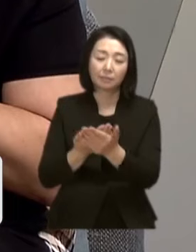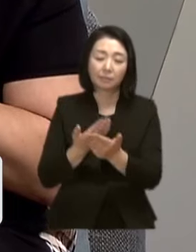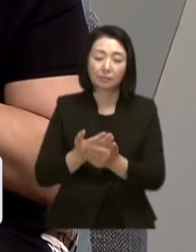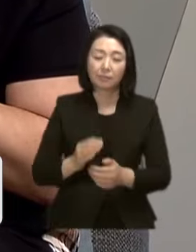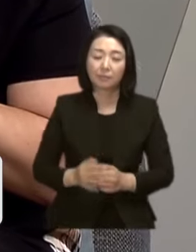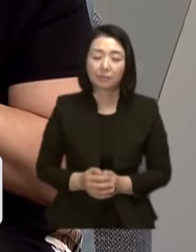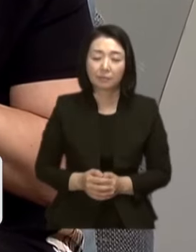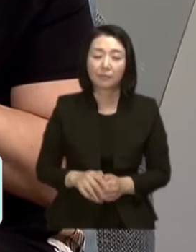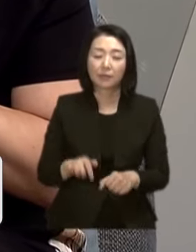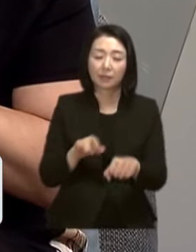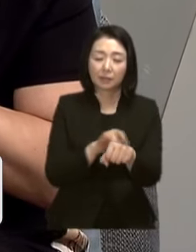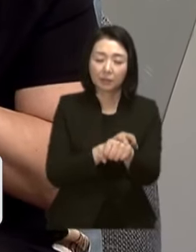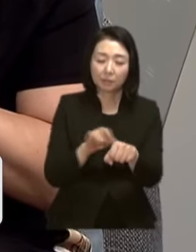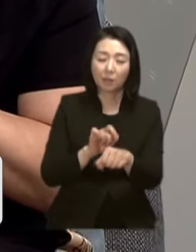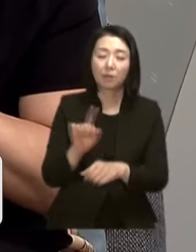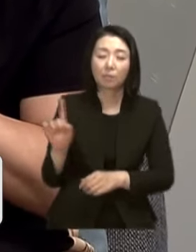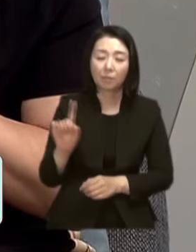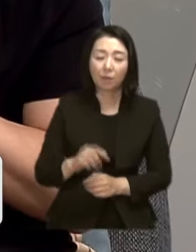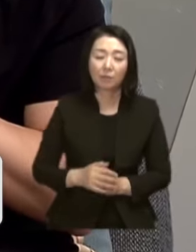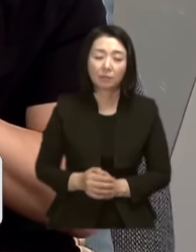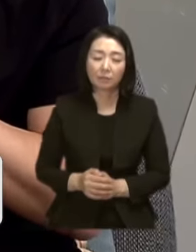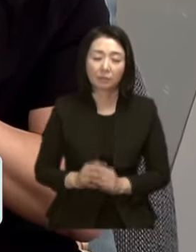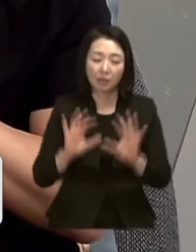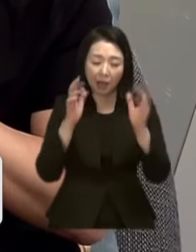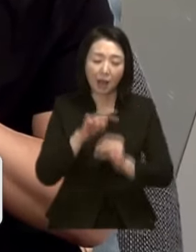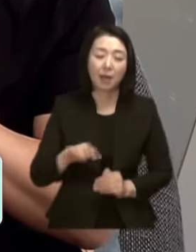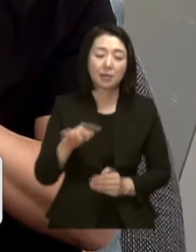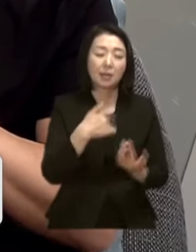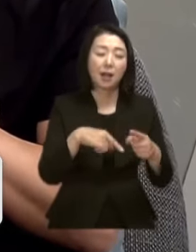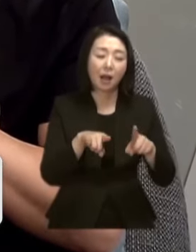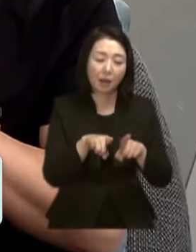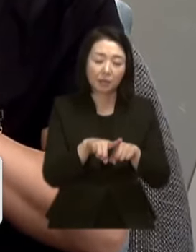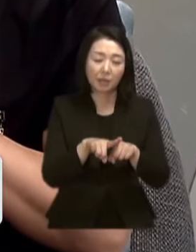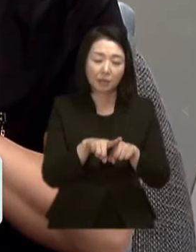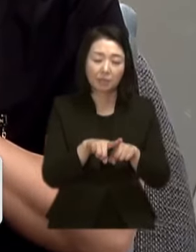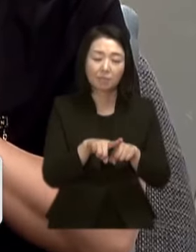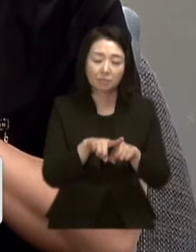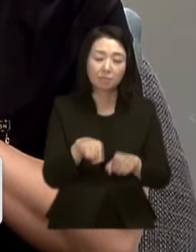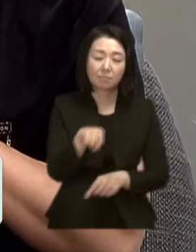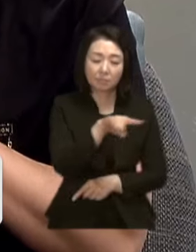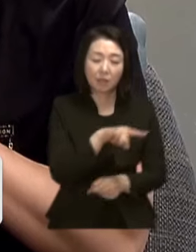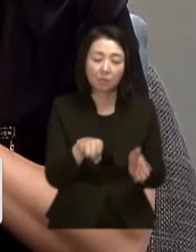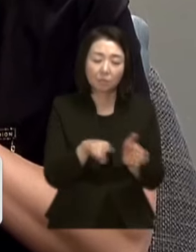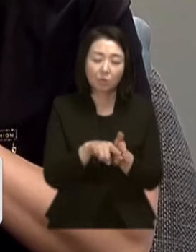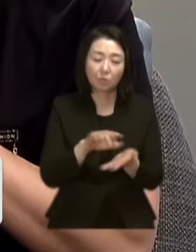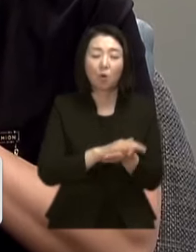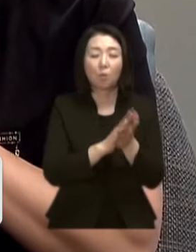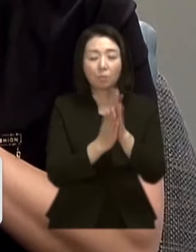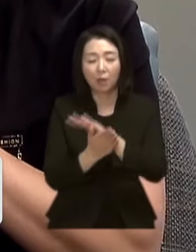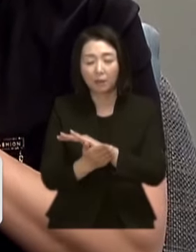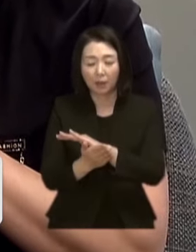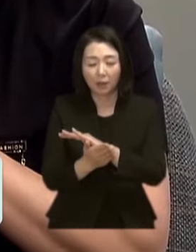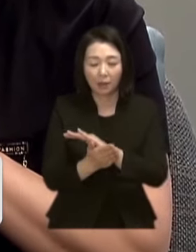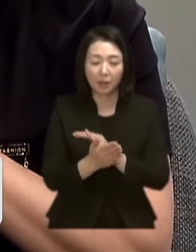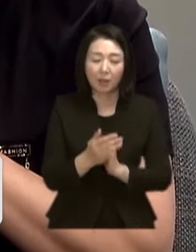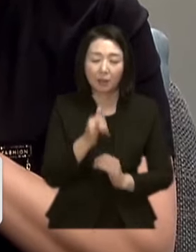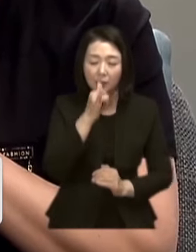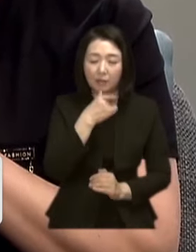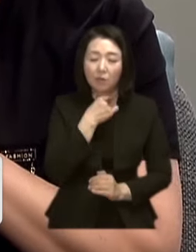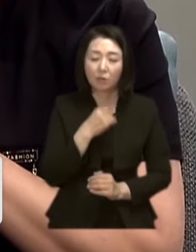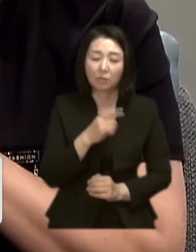주시옵소서. 특별히 하나님, 무엇보다 이 아이들 함께 있는 이 친구들이 신앙으로 변화되길 원합니다.